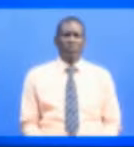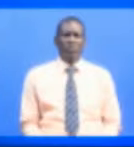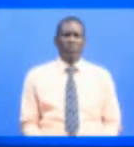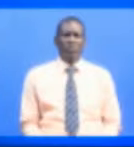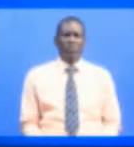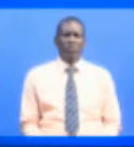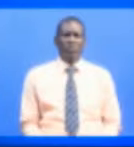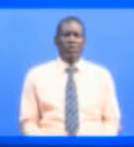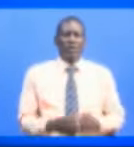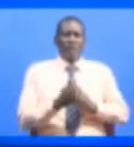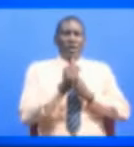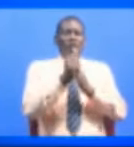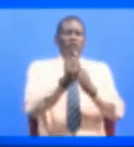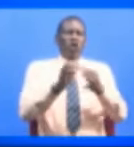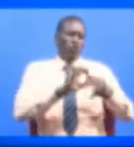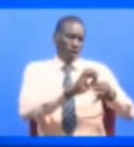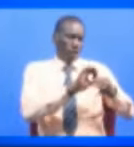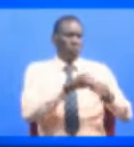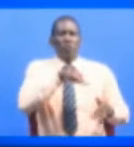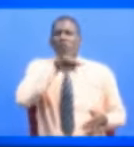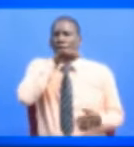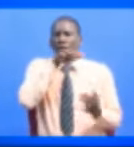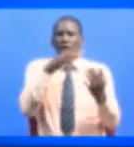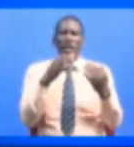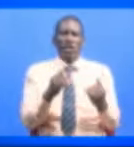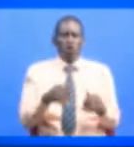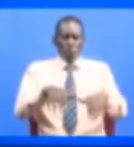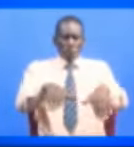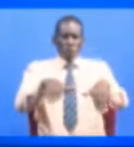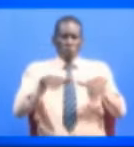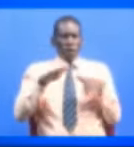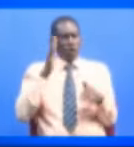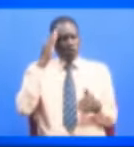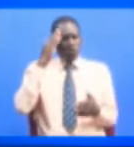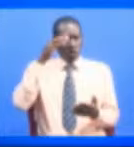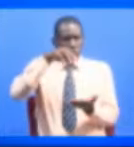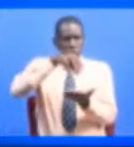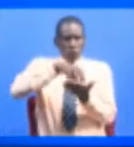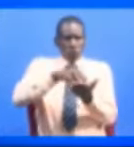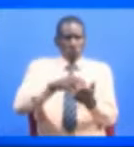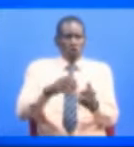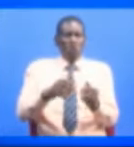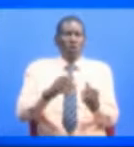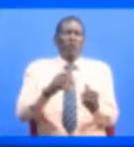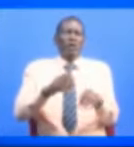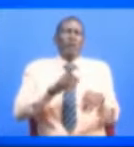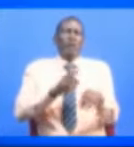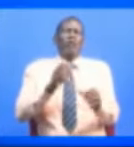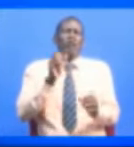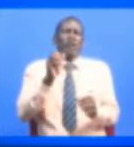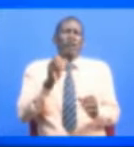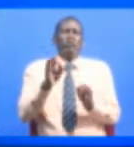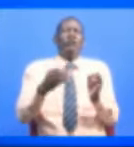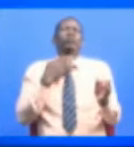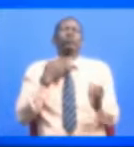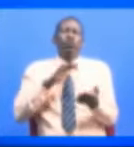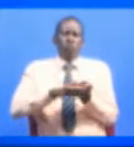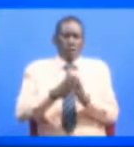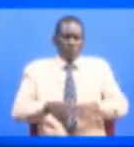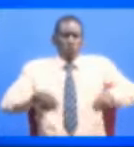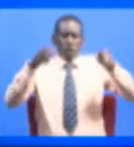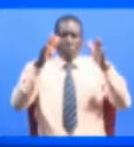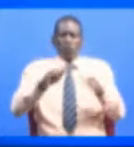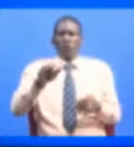Mara wa Azimio Raila Odinga sasa atalazimika kusubiri kujua hatima yake ya kutaka kuwa mwenyekiti wa tume ya Umoja wa Afrika AU